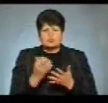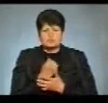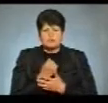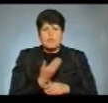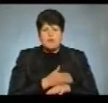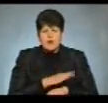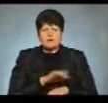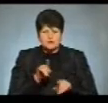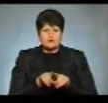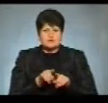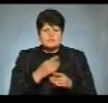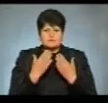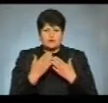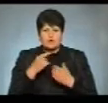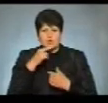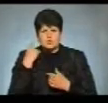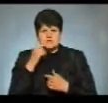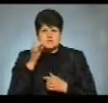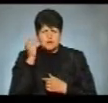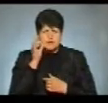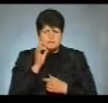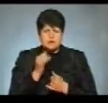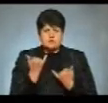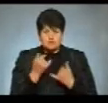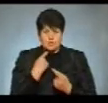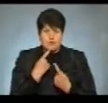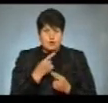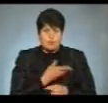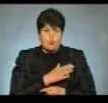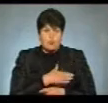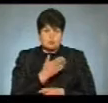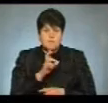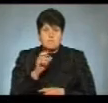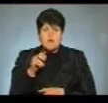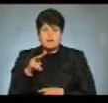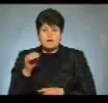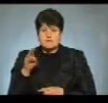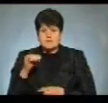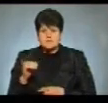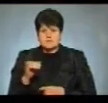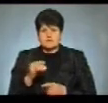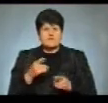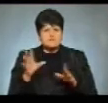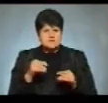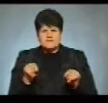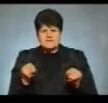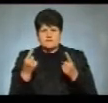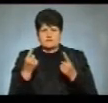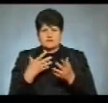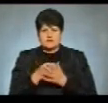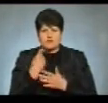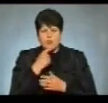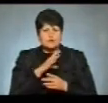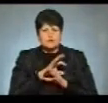теж спілкувалися російською, німецькою в імперіях, сьогодні говорять польською. Балтійські країни відновили свої мови, успішно